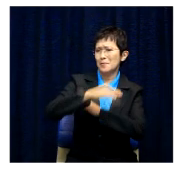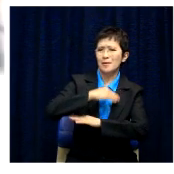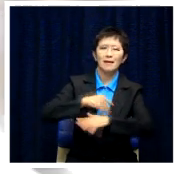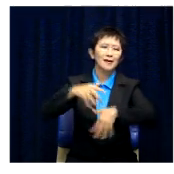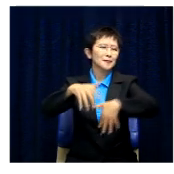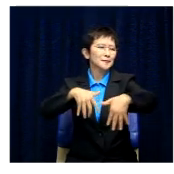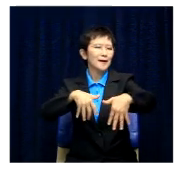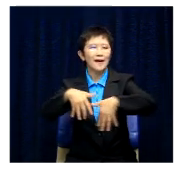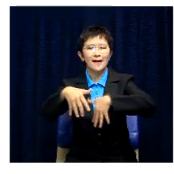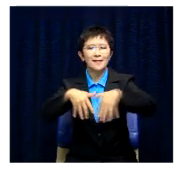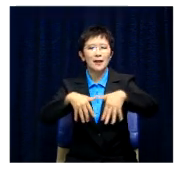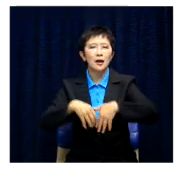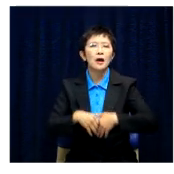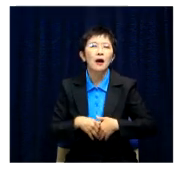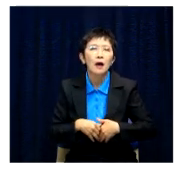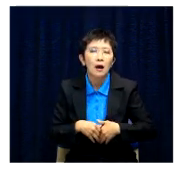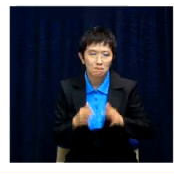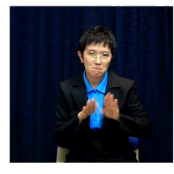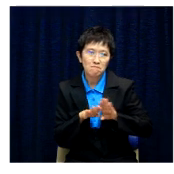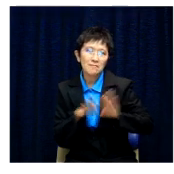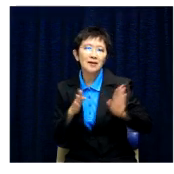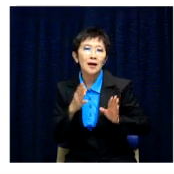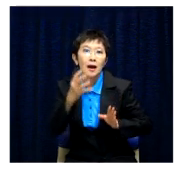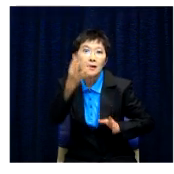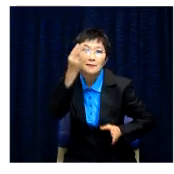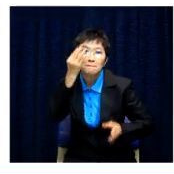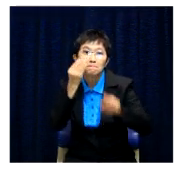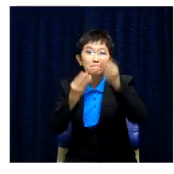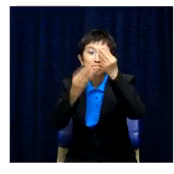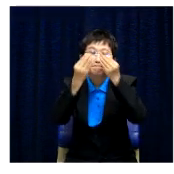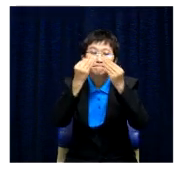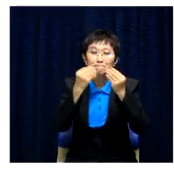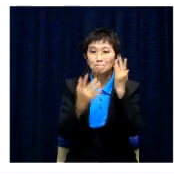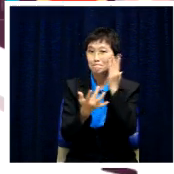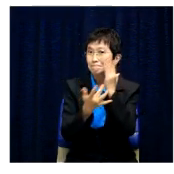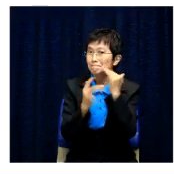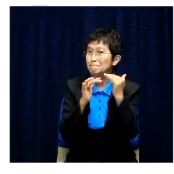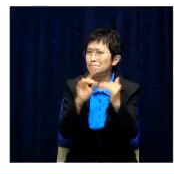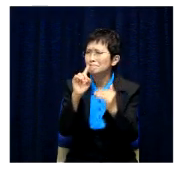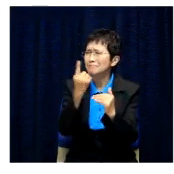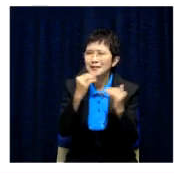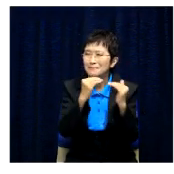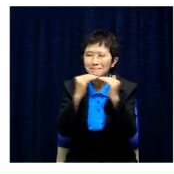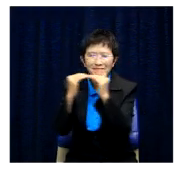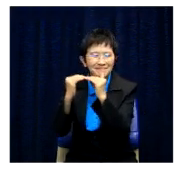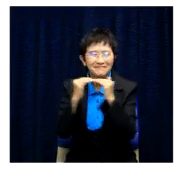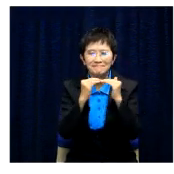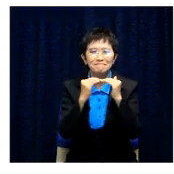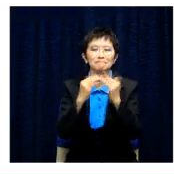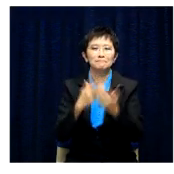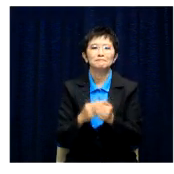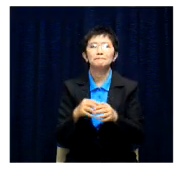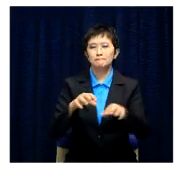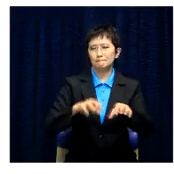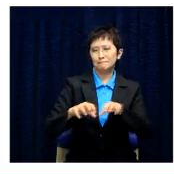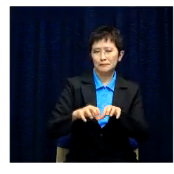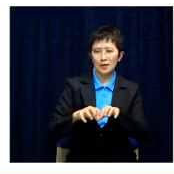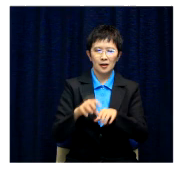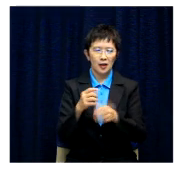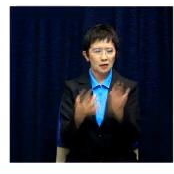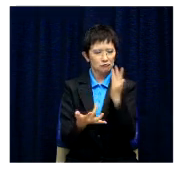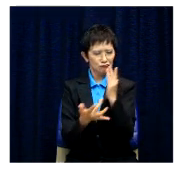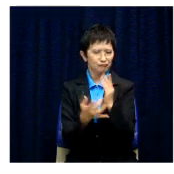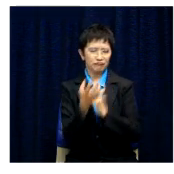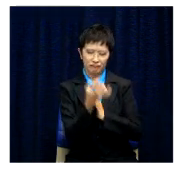ไปเปิดใจรับสารและเทคโนโลยีสมัยใหม่อย่างเท่าทันสามารถบริหารจัดการเทคโนโลยีเรียนรู้เท